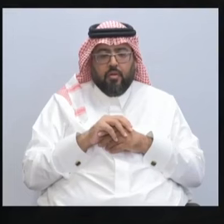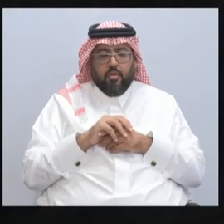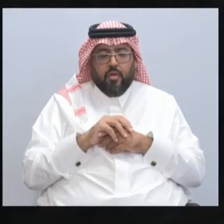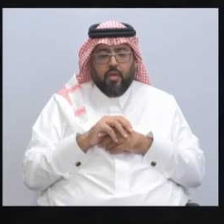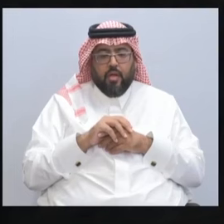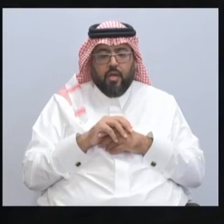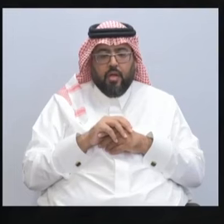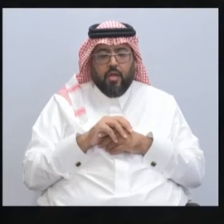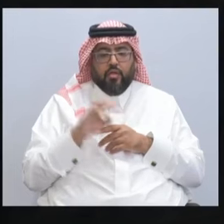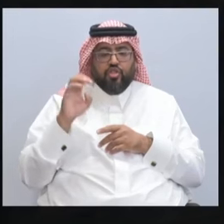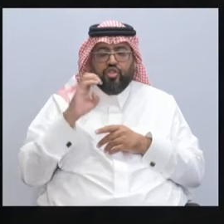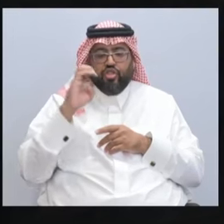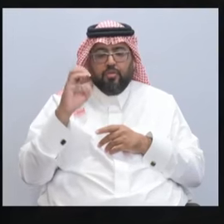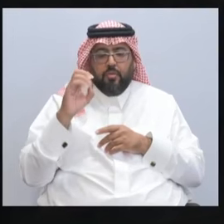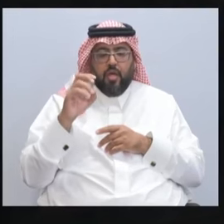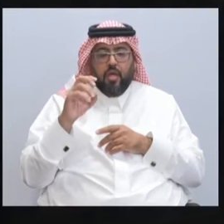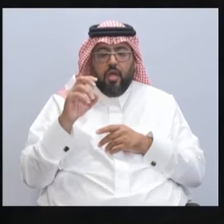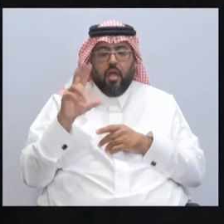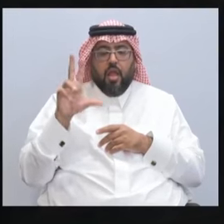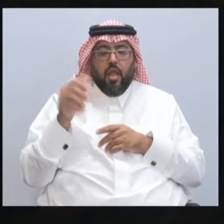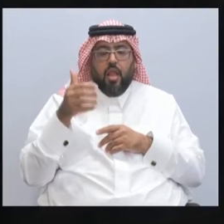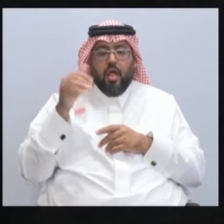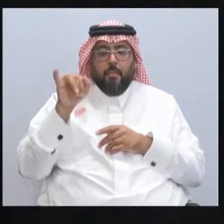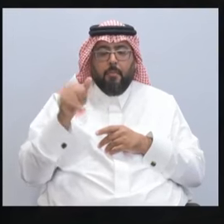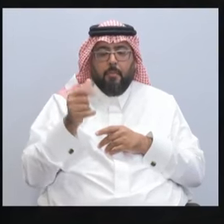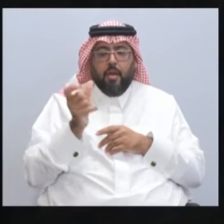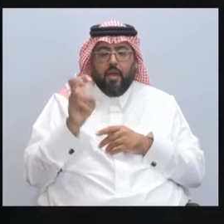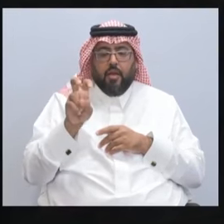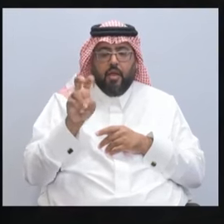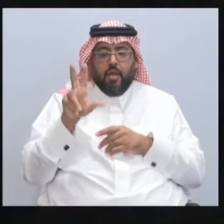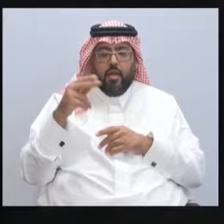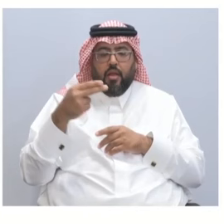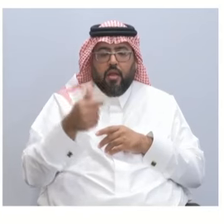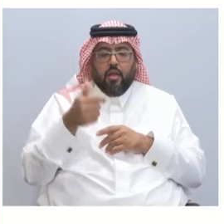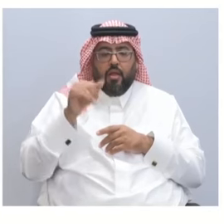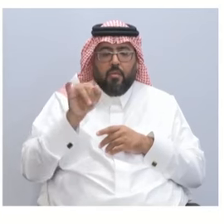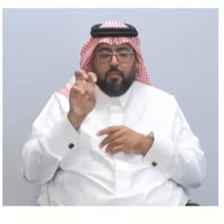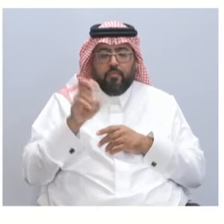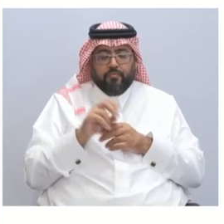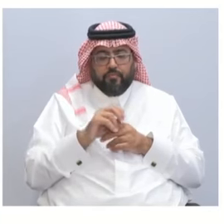الوزاري ج الامانه العامه الامانه